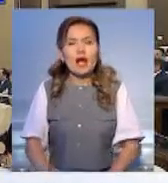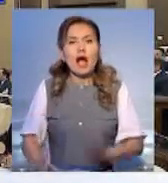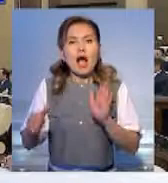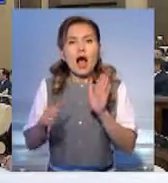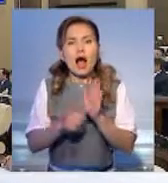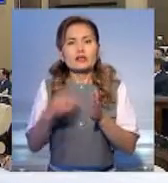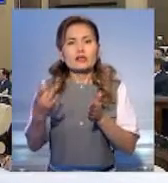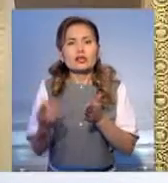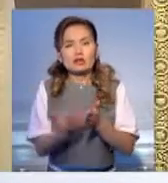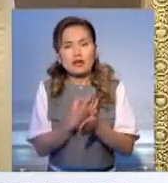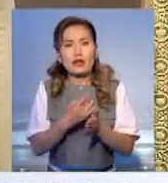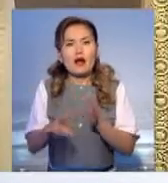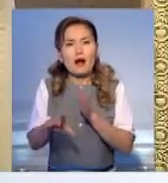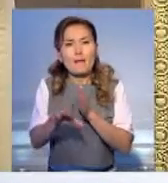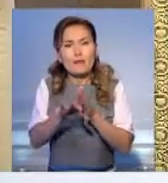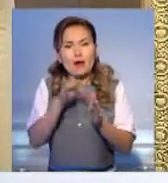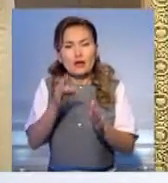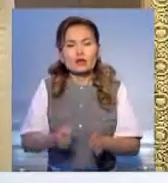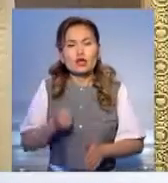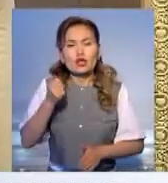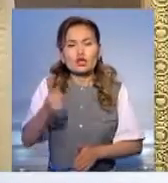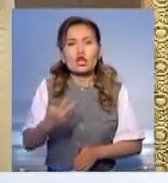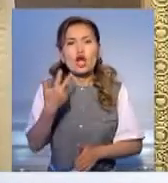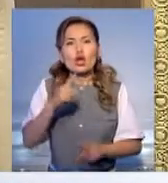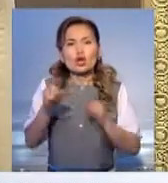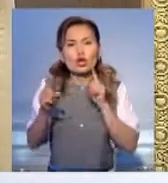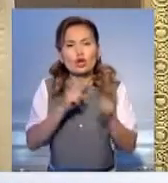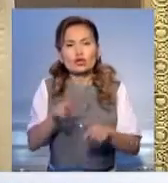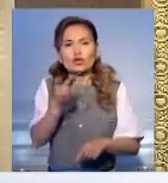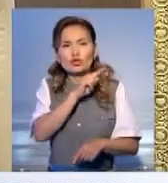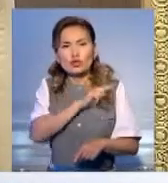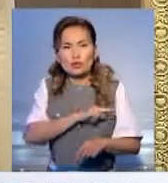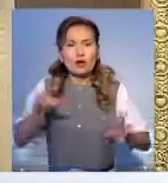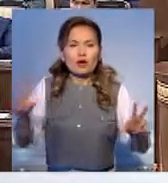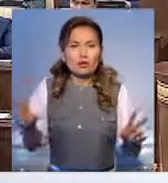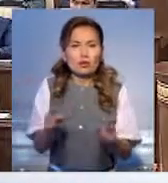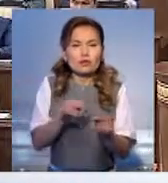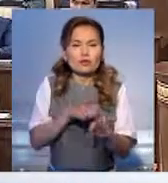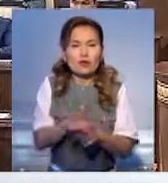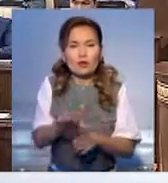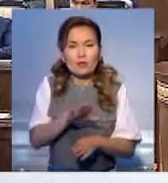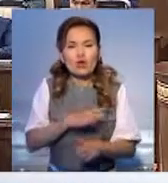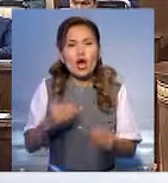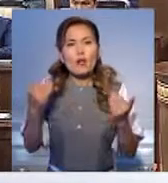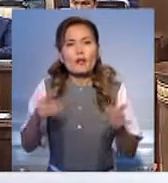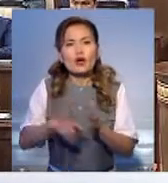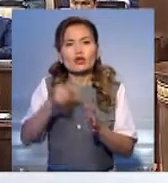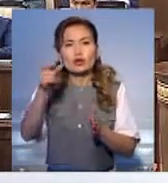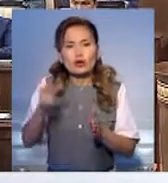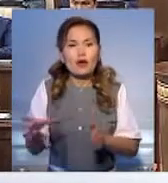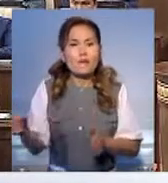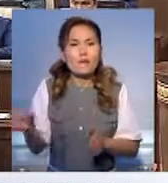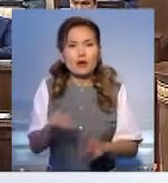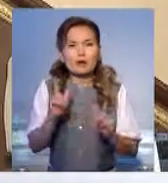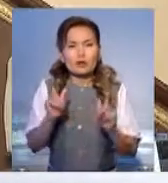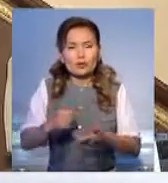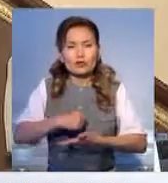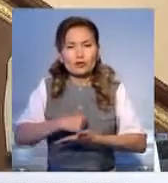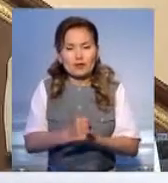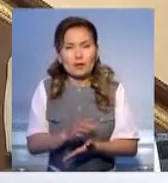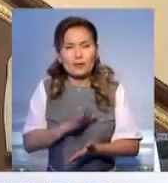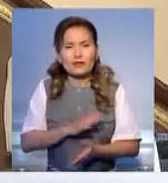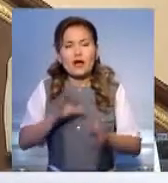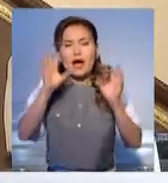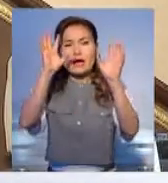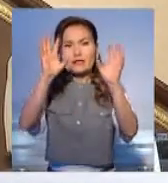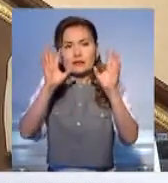6-шы шақырылған парламент палаталарының 3-ші сессиясының жұмысы жемісті болды. Бүгін депутаттар оны бір ауыздан растады. Заң